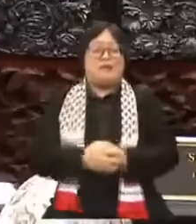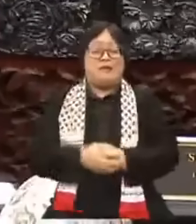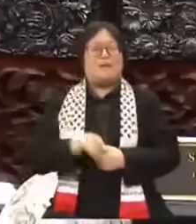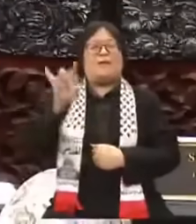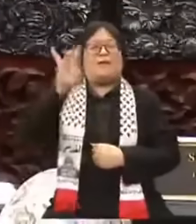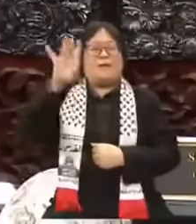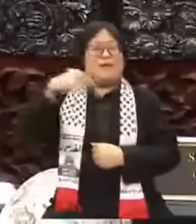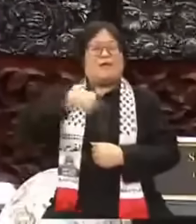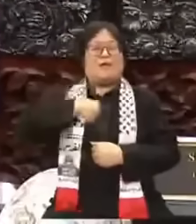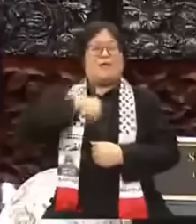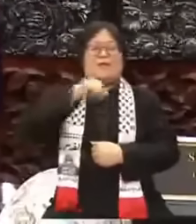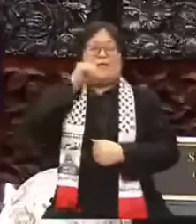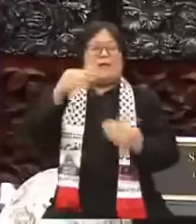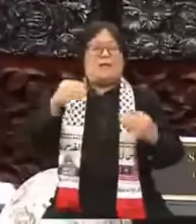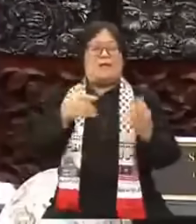insya-allah saya takkan jadi pembangkang semula insya-allah